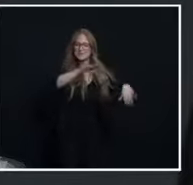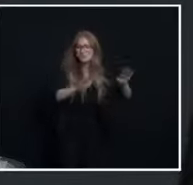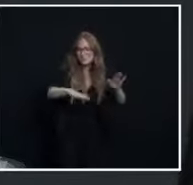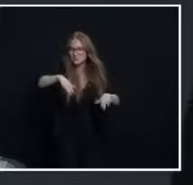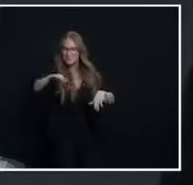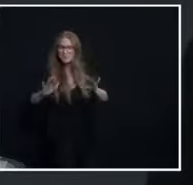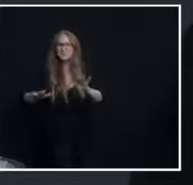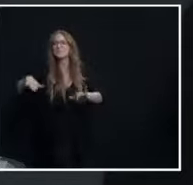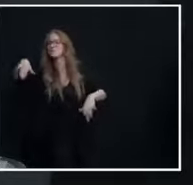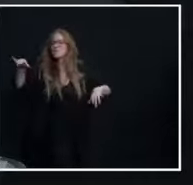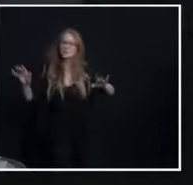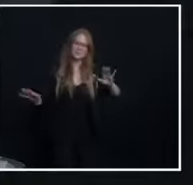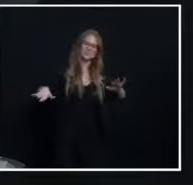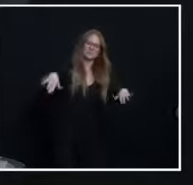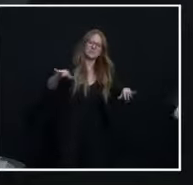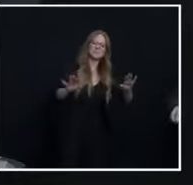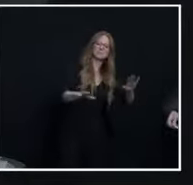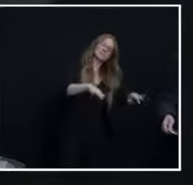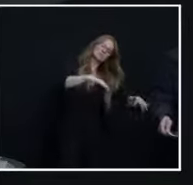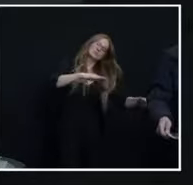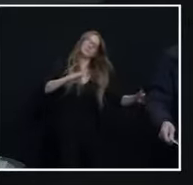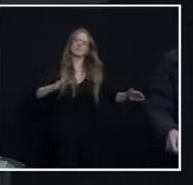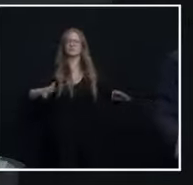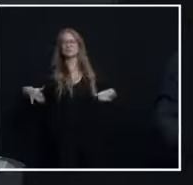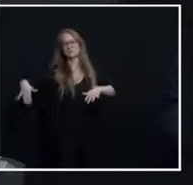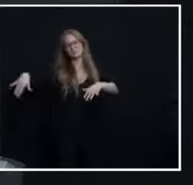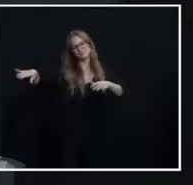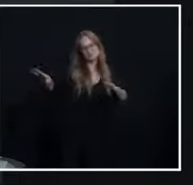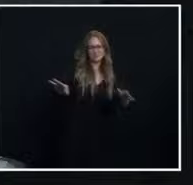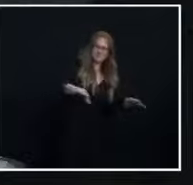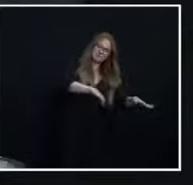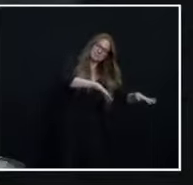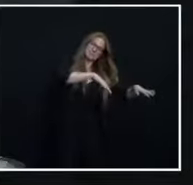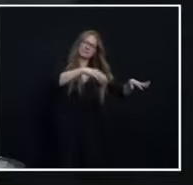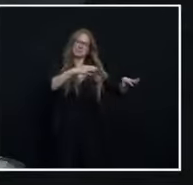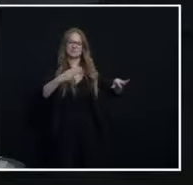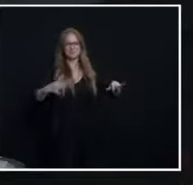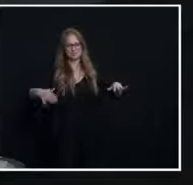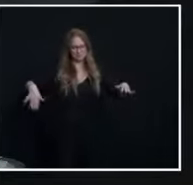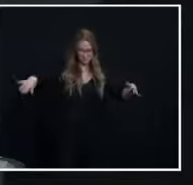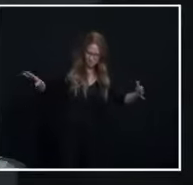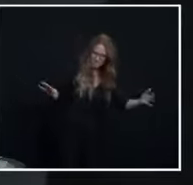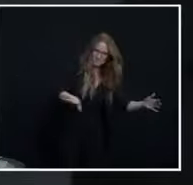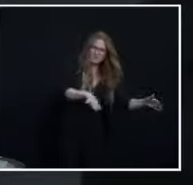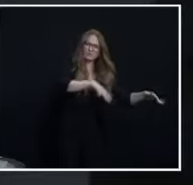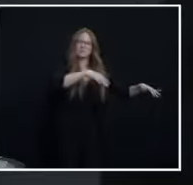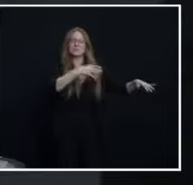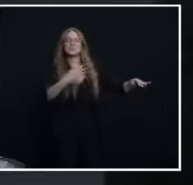Thank you.